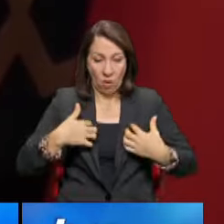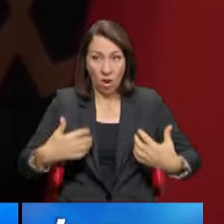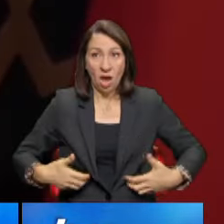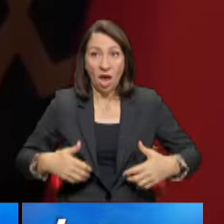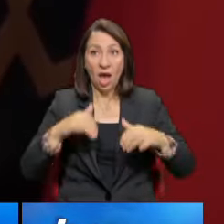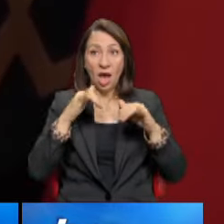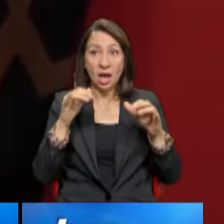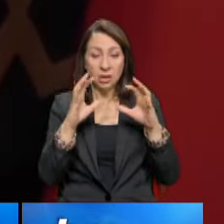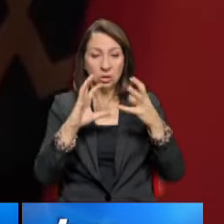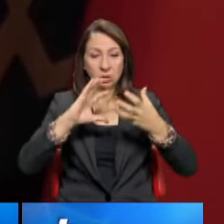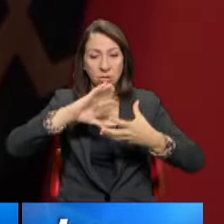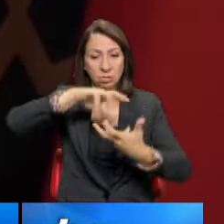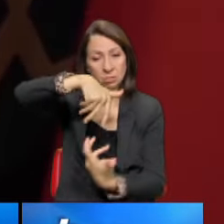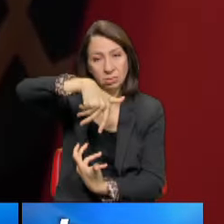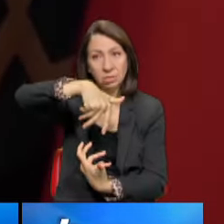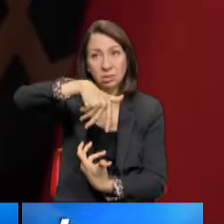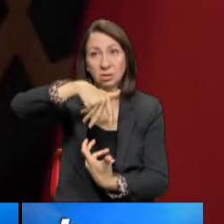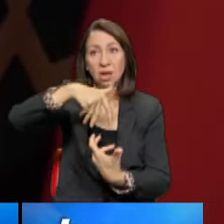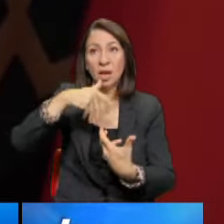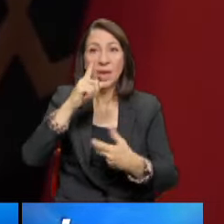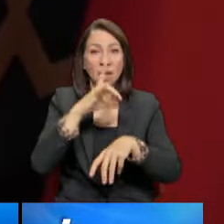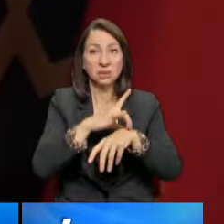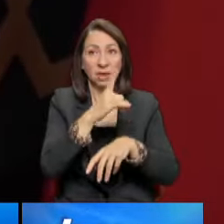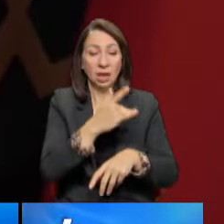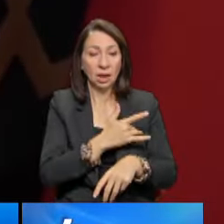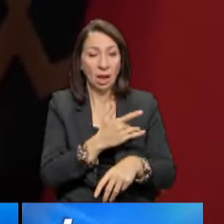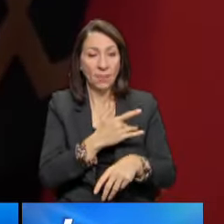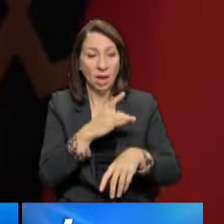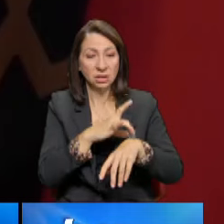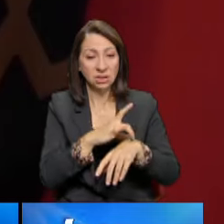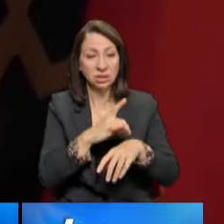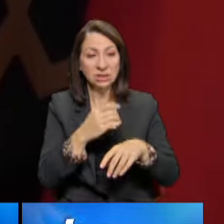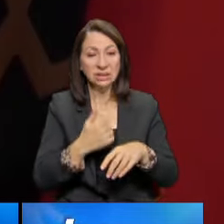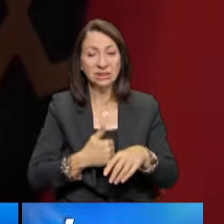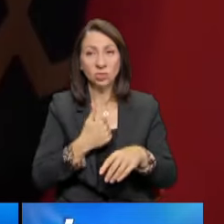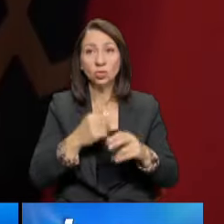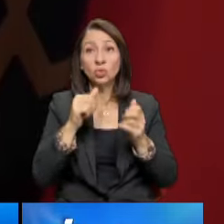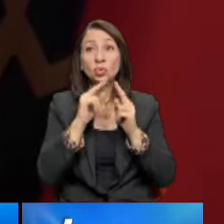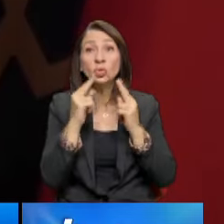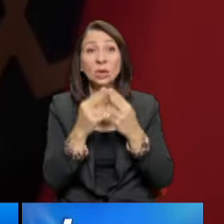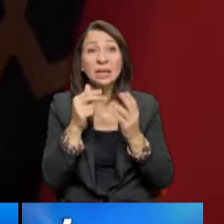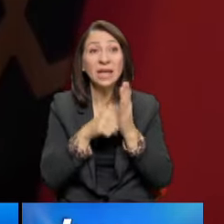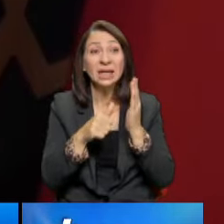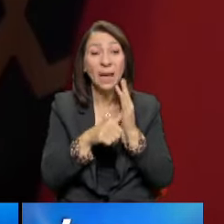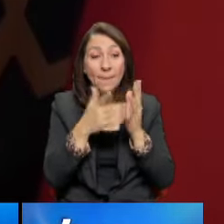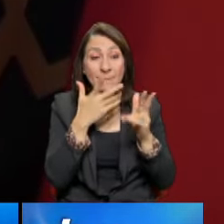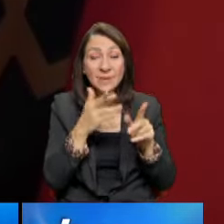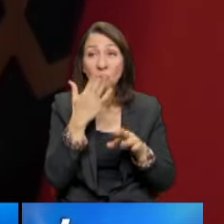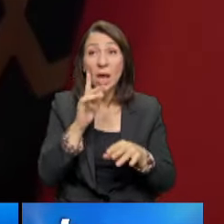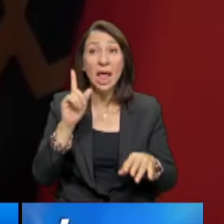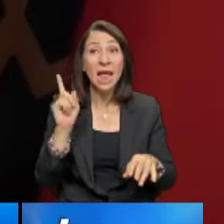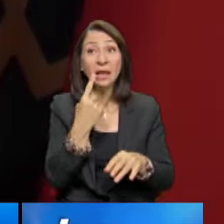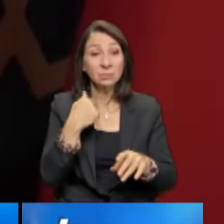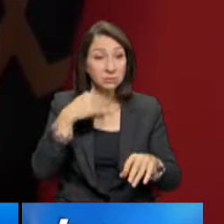aynı imajı şekilde ters dönmüş bir hastamızda kalp hastalığına bağlı siroz bulduk. Dünya tarihinde herhangi bir tanımlaması yok. İlk defa